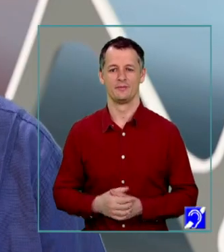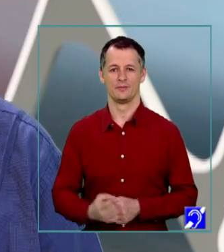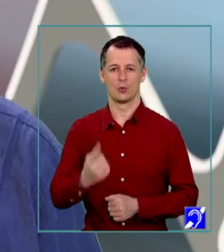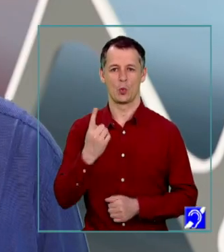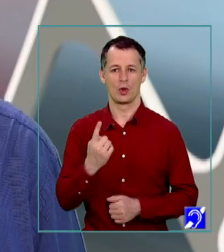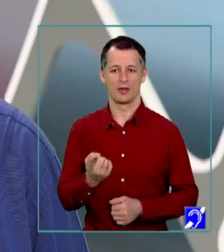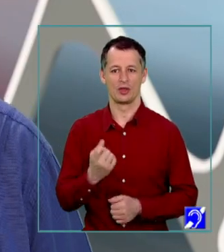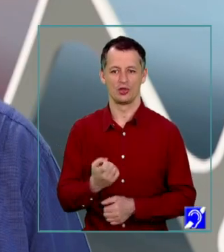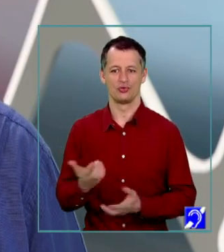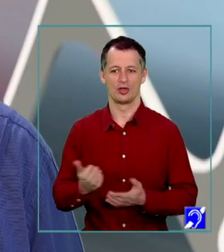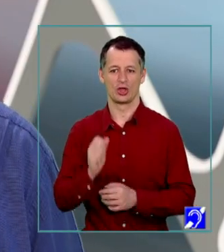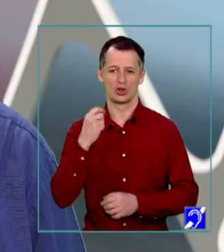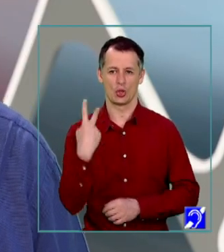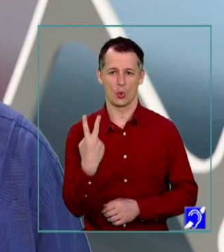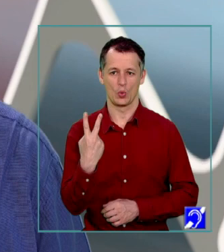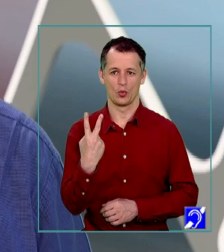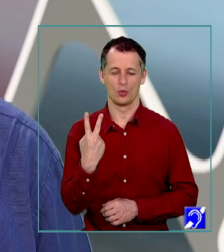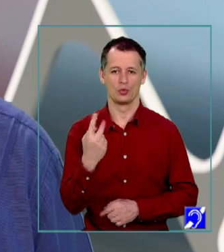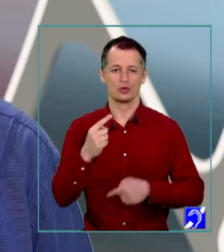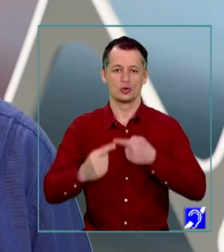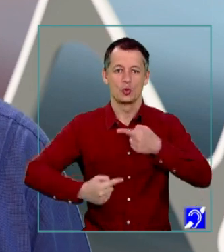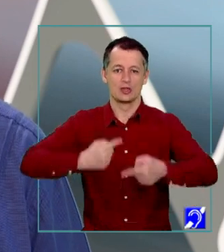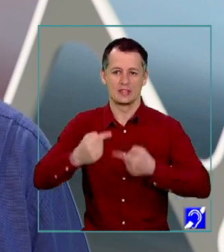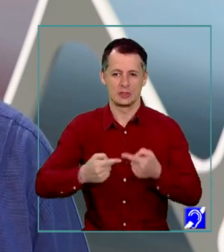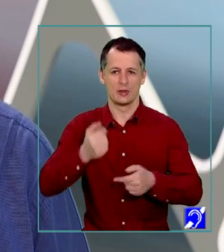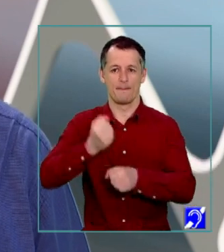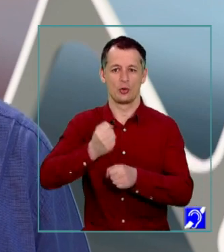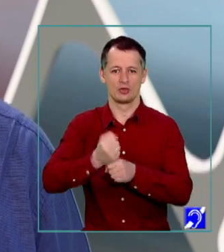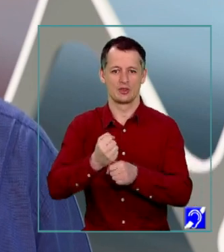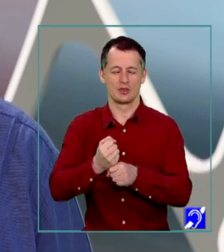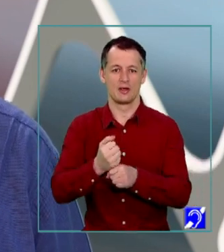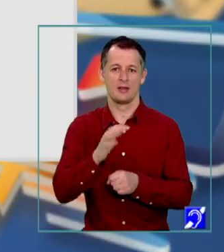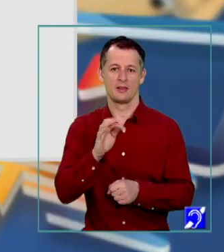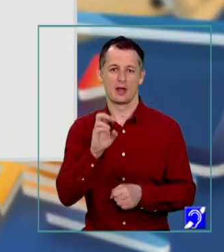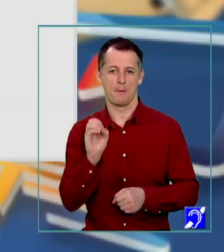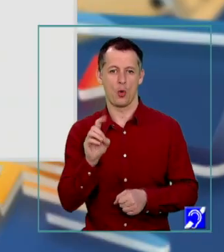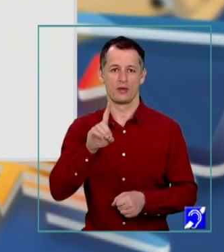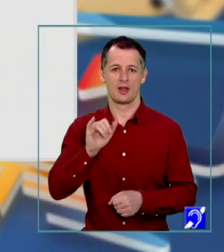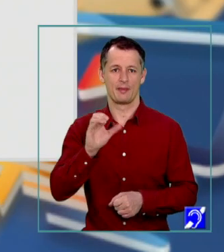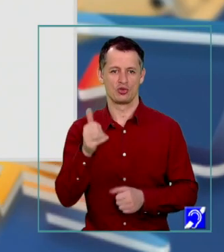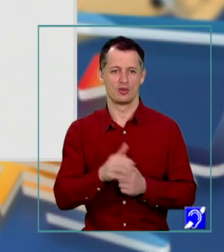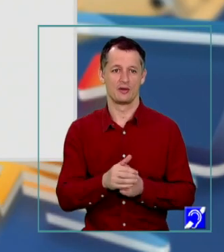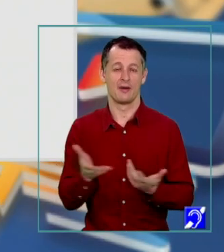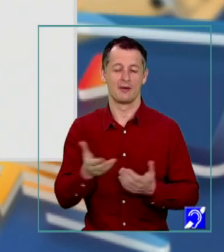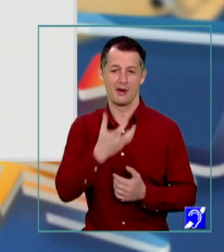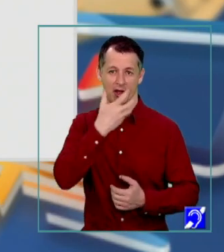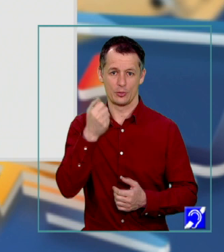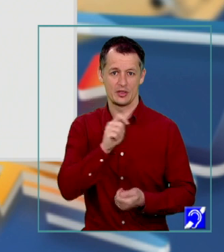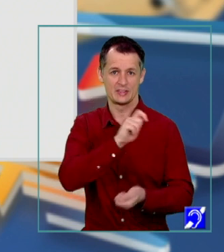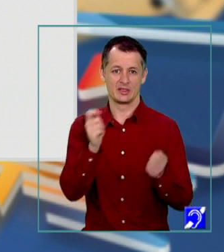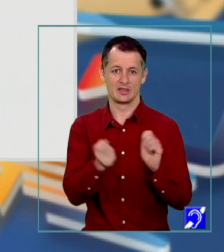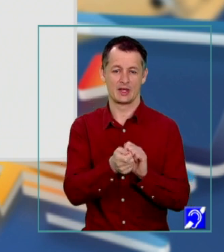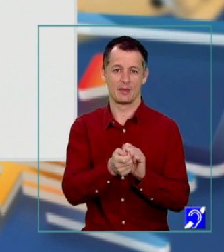una din cele două succesiuni de procese termodinamice în care căldura schimbată cu